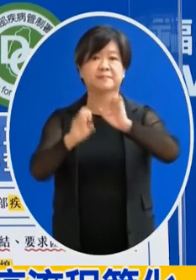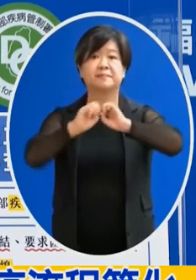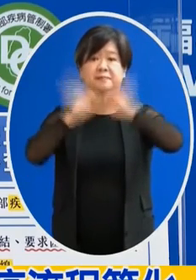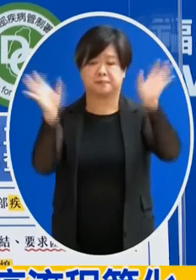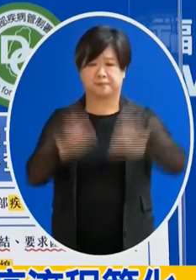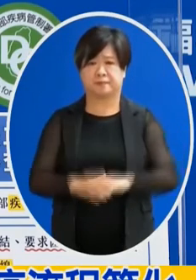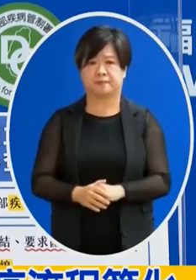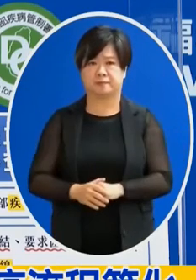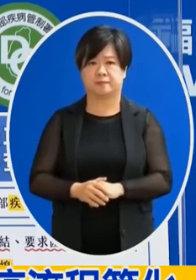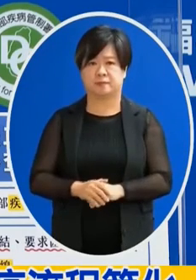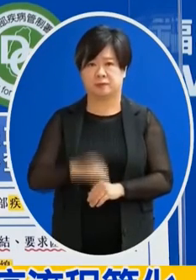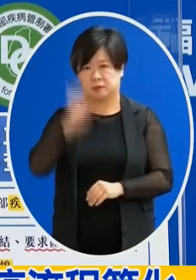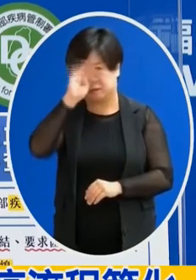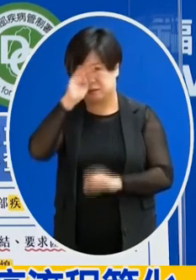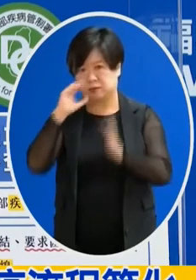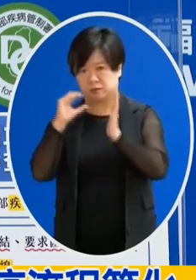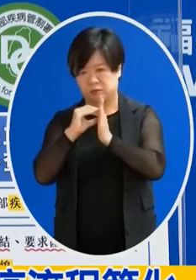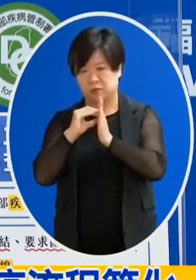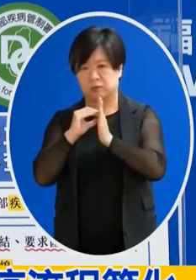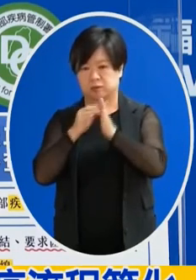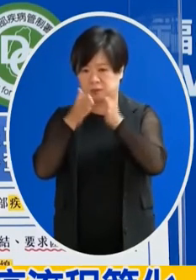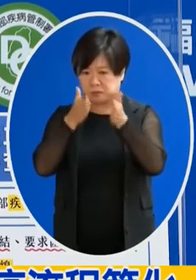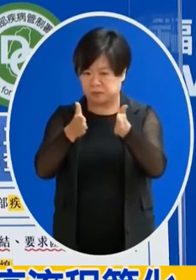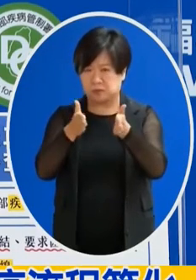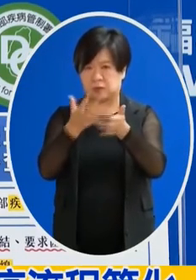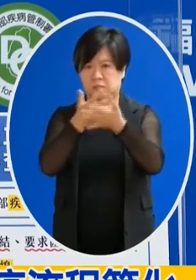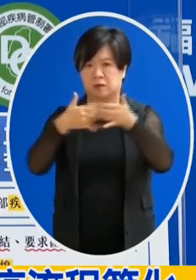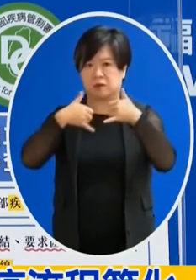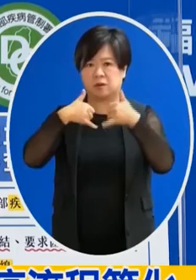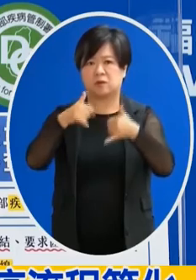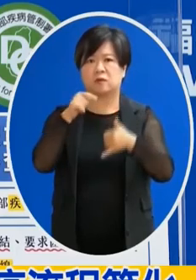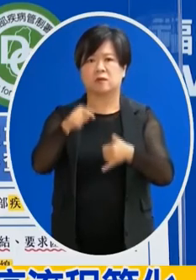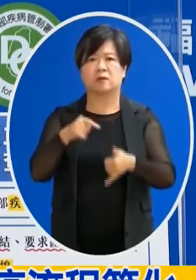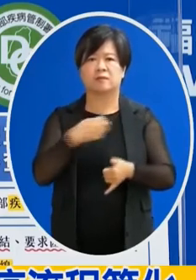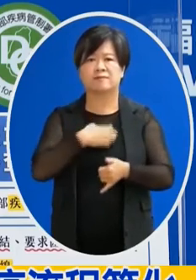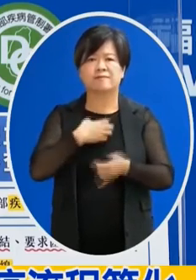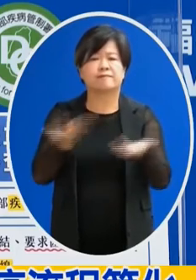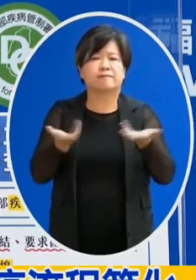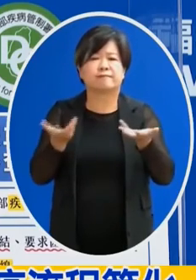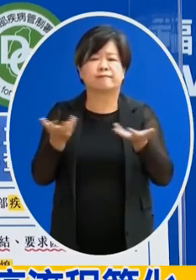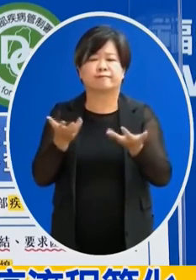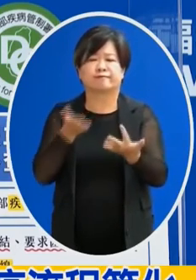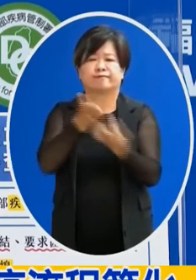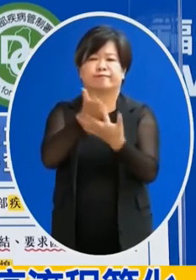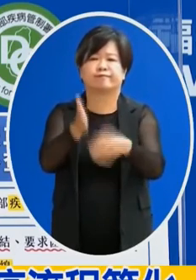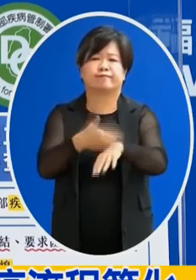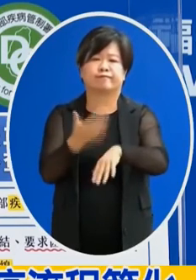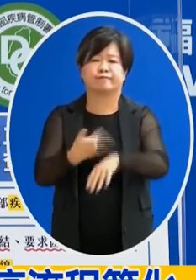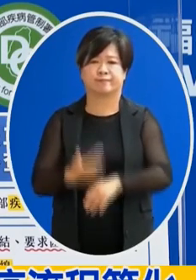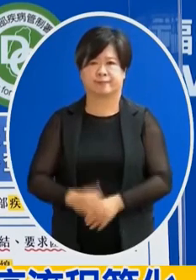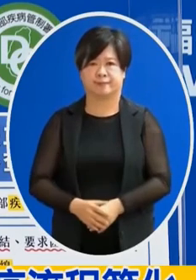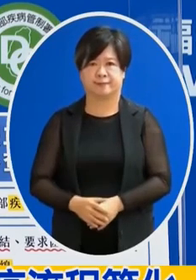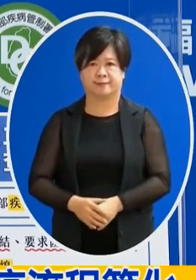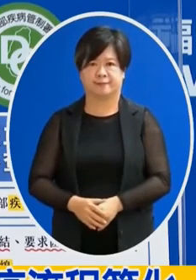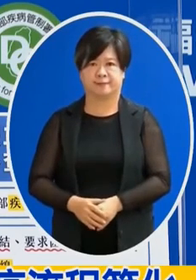说啊，调查局并没有进行这样的一个调查的事项哦。